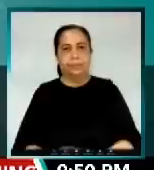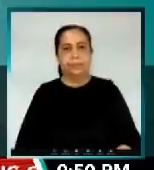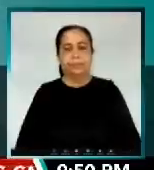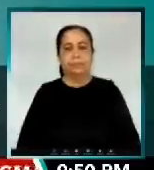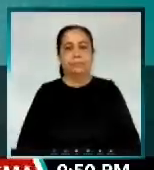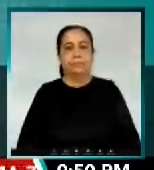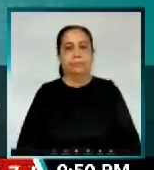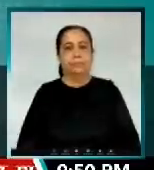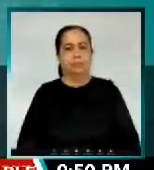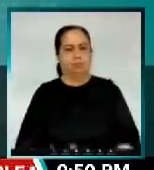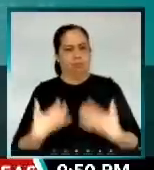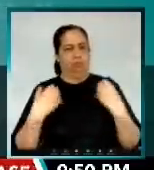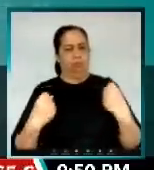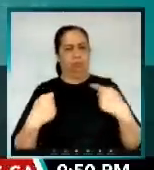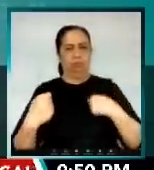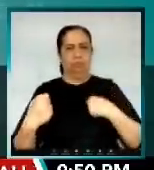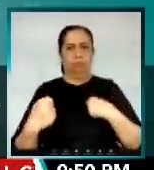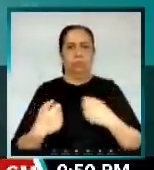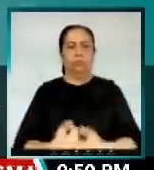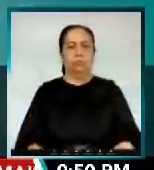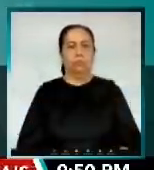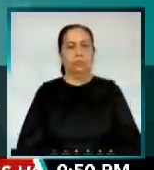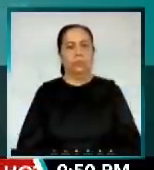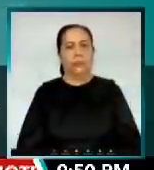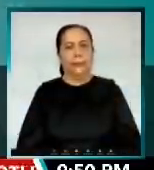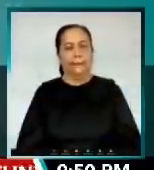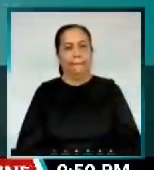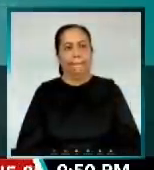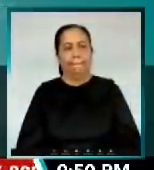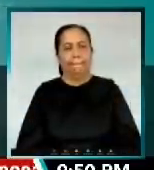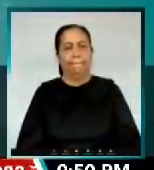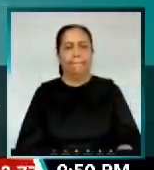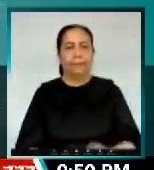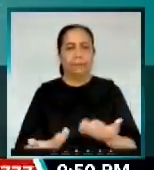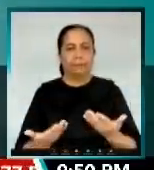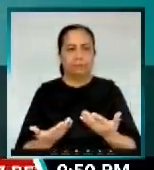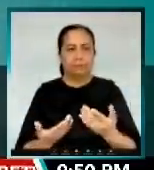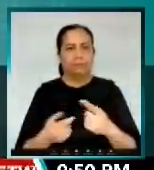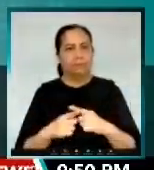Malakas ako. Huwag kayo mag-ingat din.